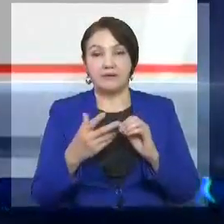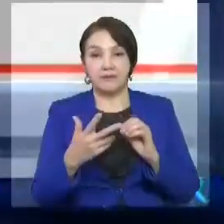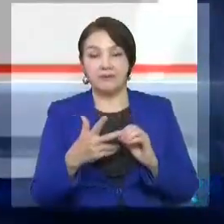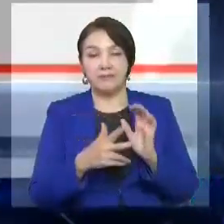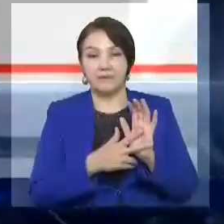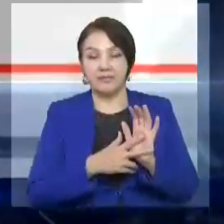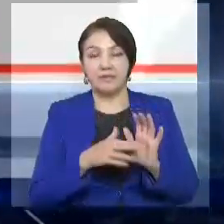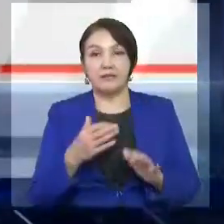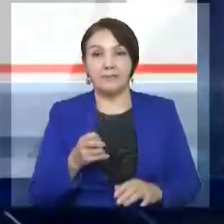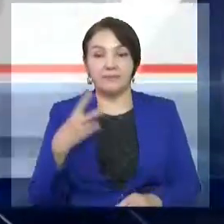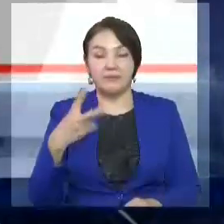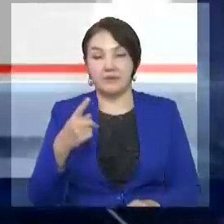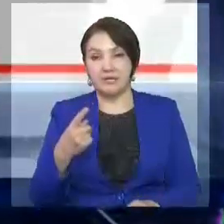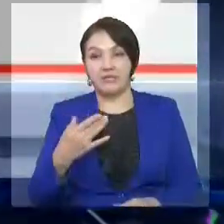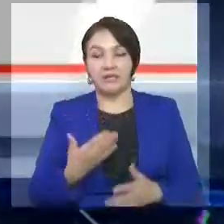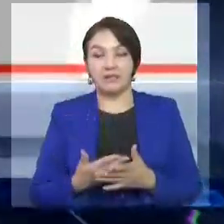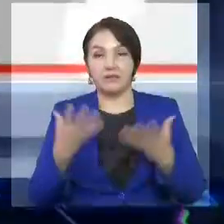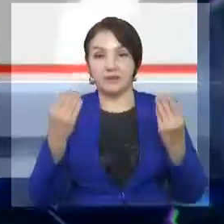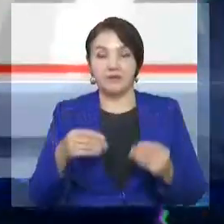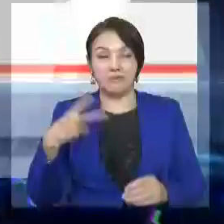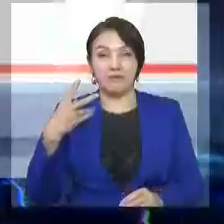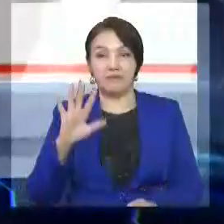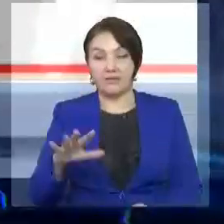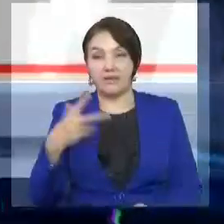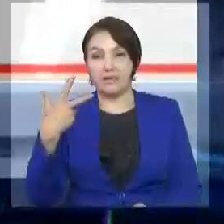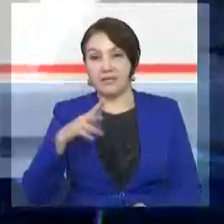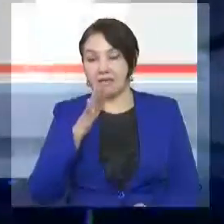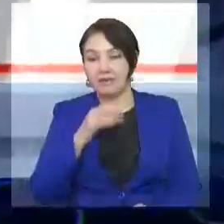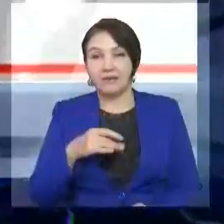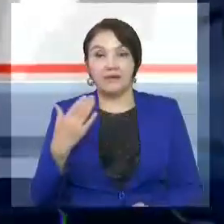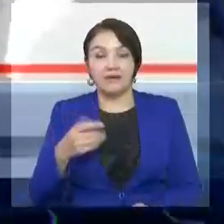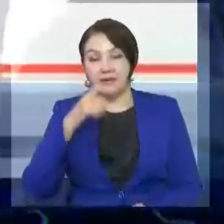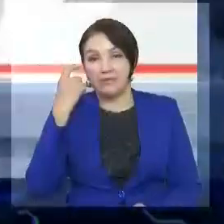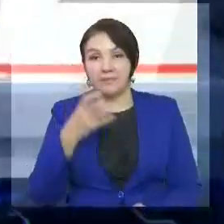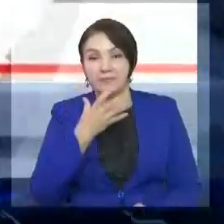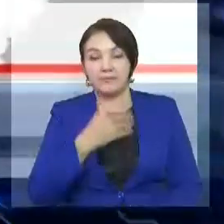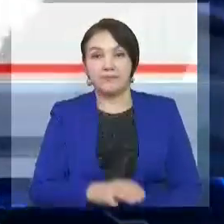юге области 21, днем 25-30, на юге области 33 тепла.